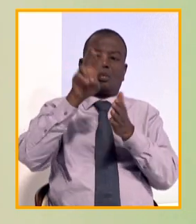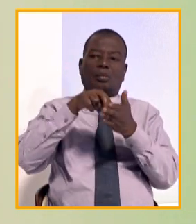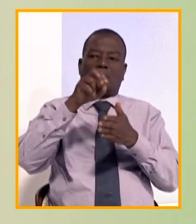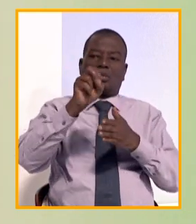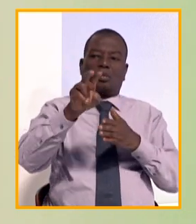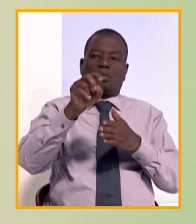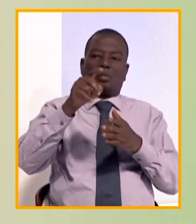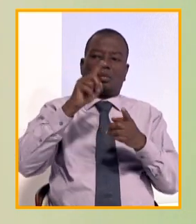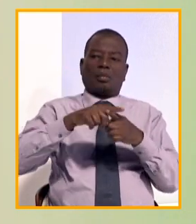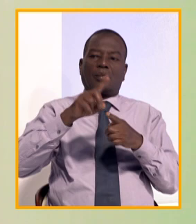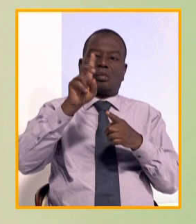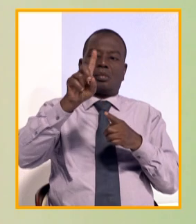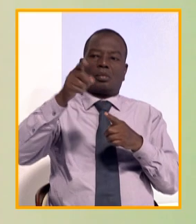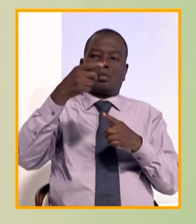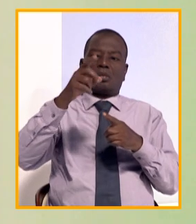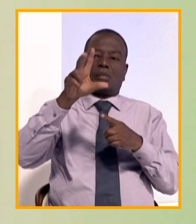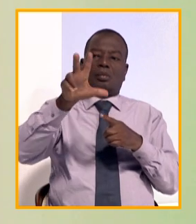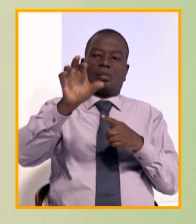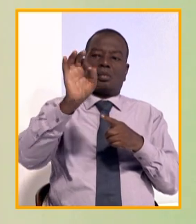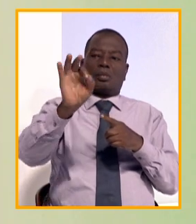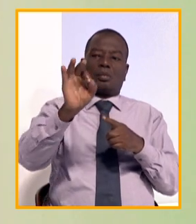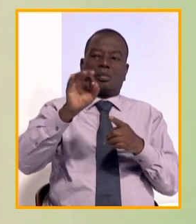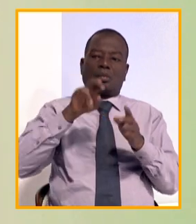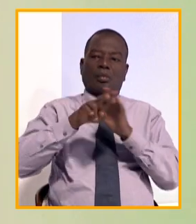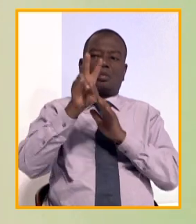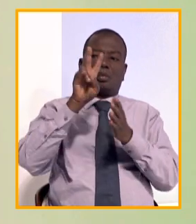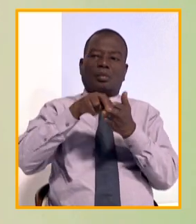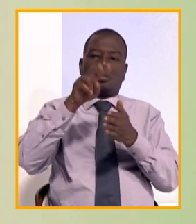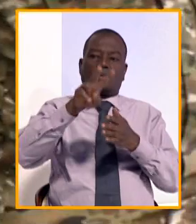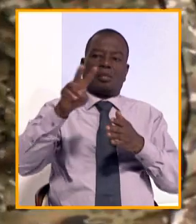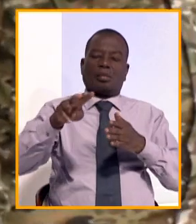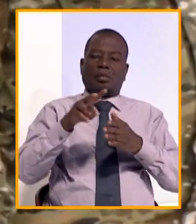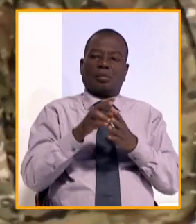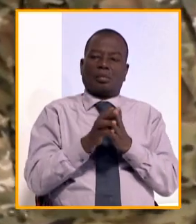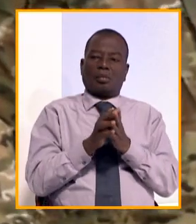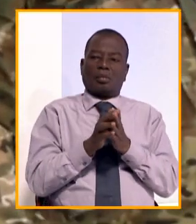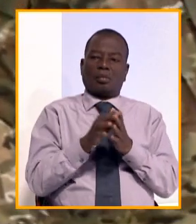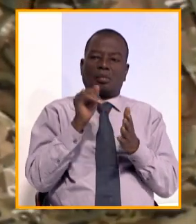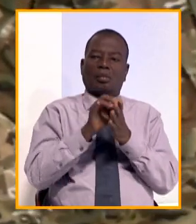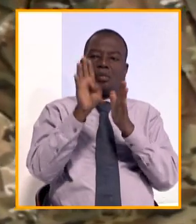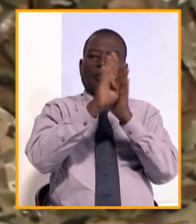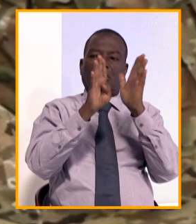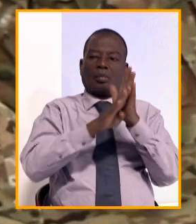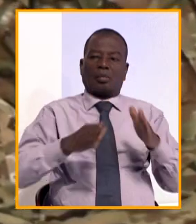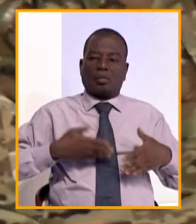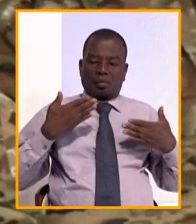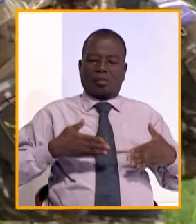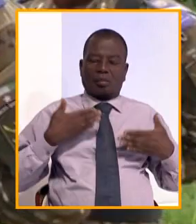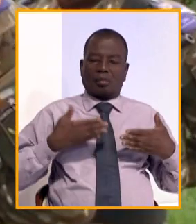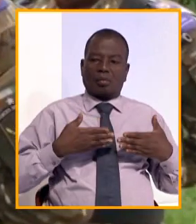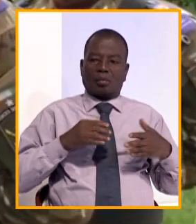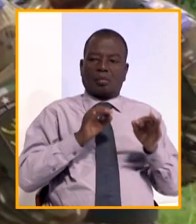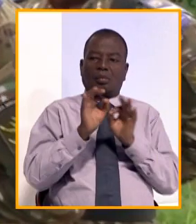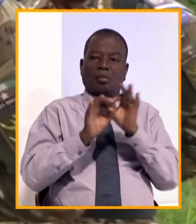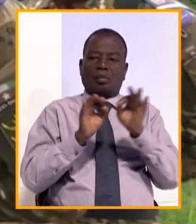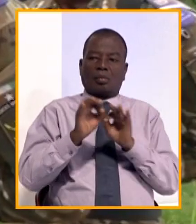2012 à 1,39 en 2022. Ce bilan satisfaisant